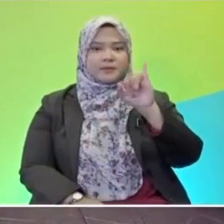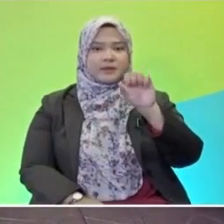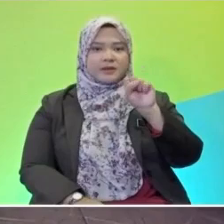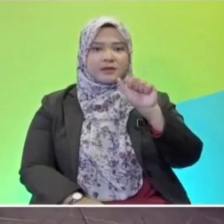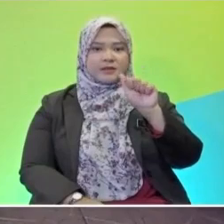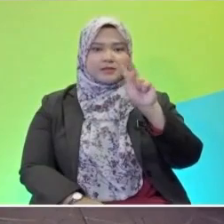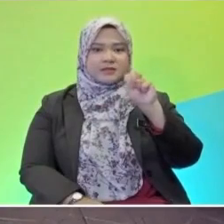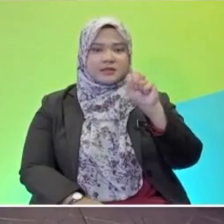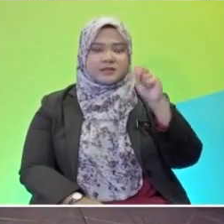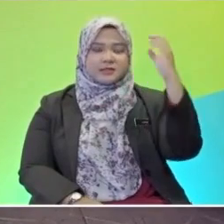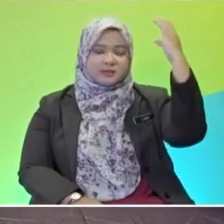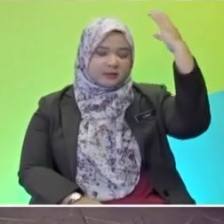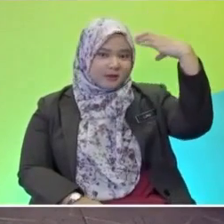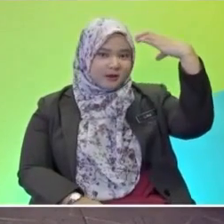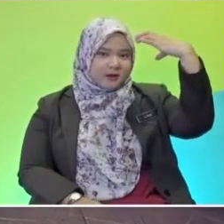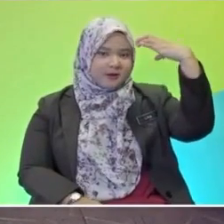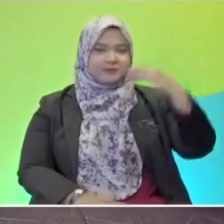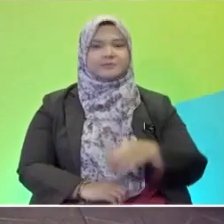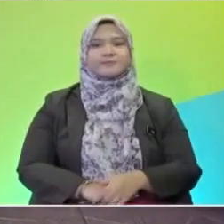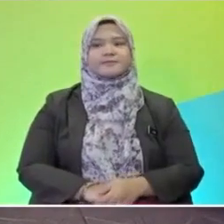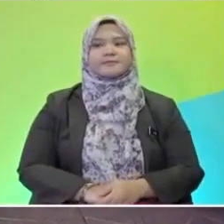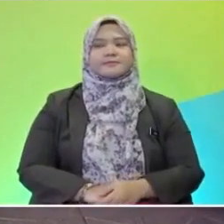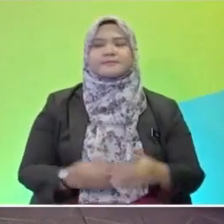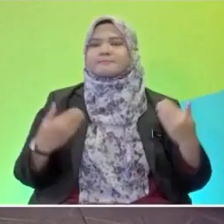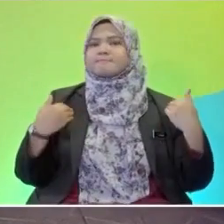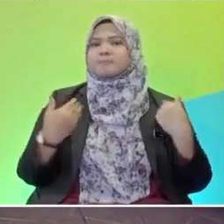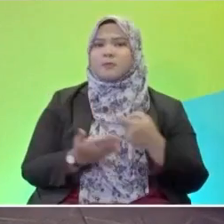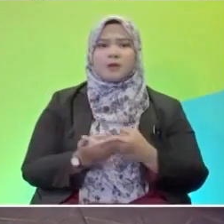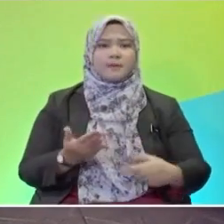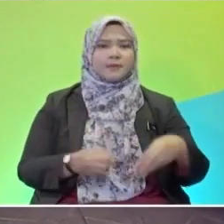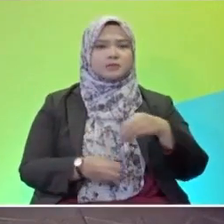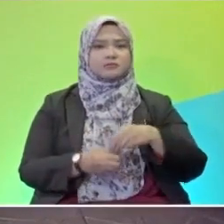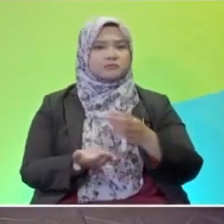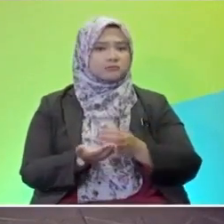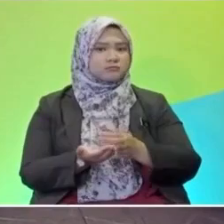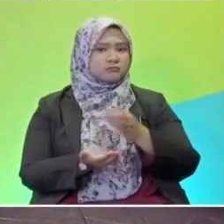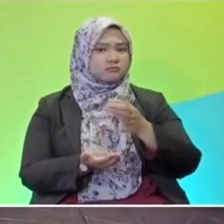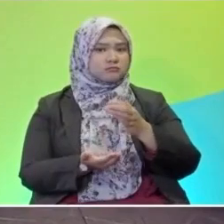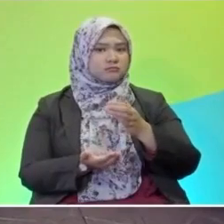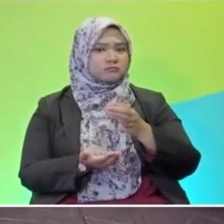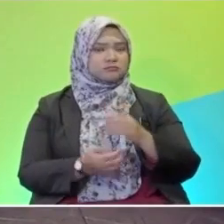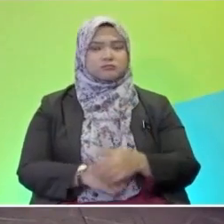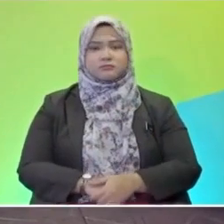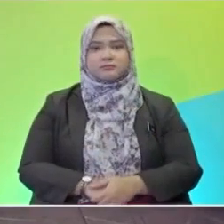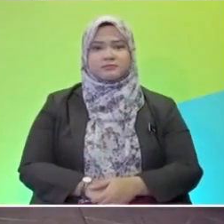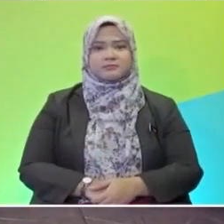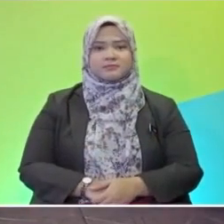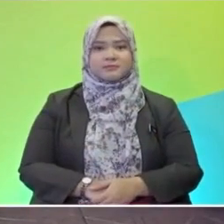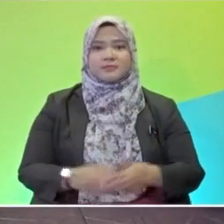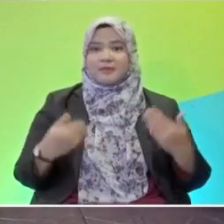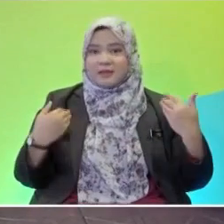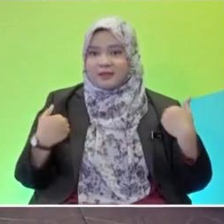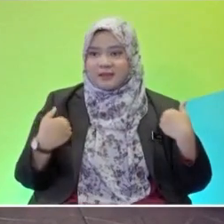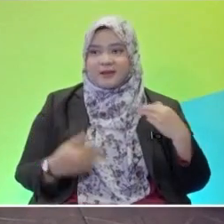Irfan ada di dalam Bika oke Ada battery di luarbika Saya akan minta